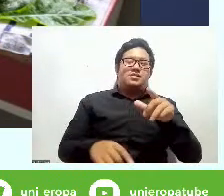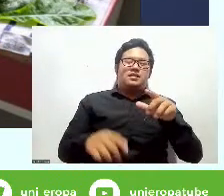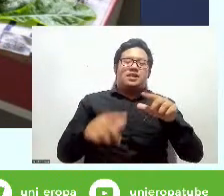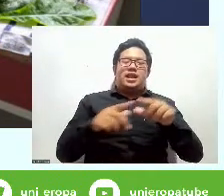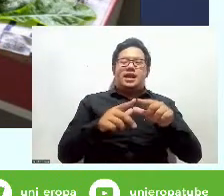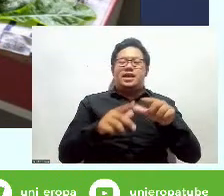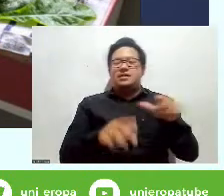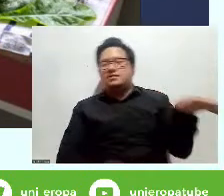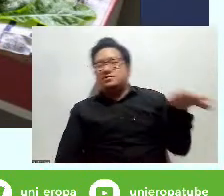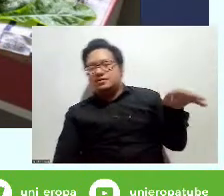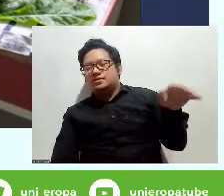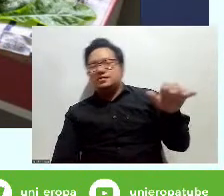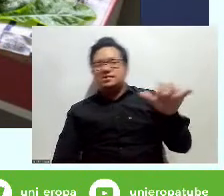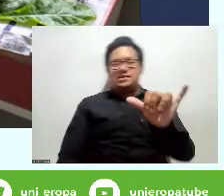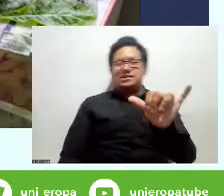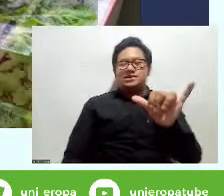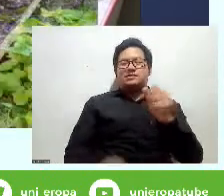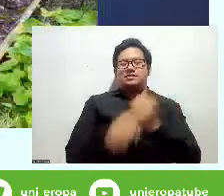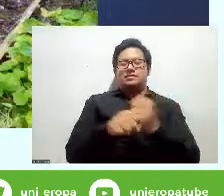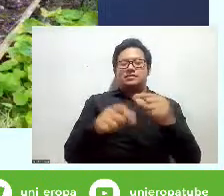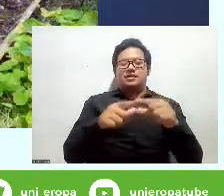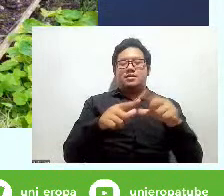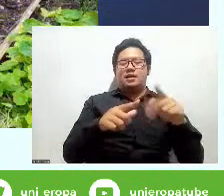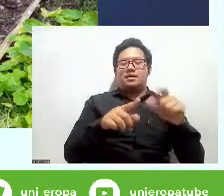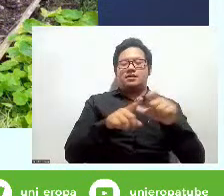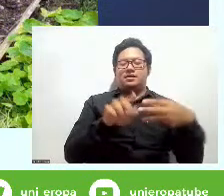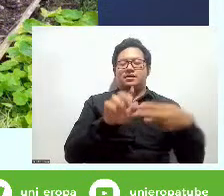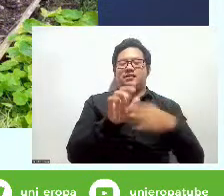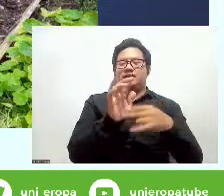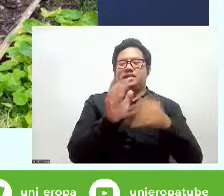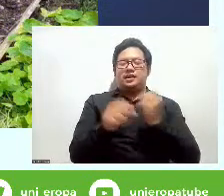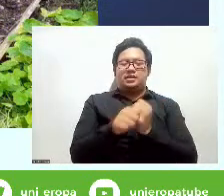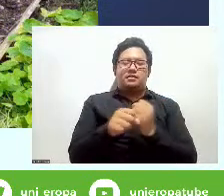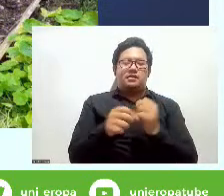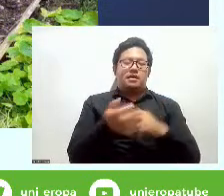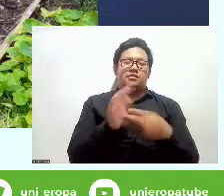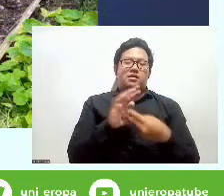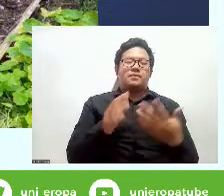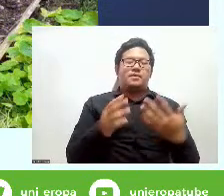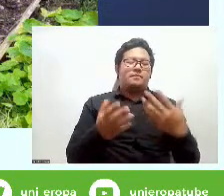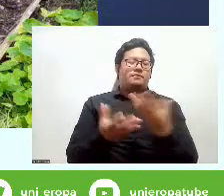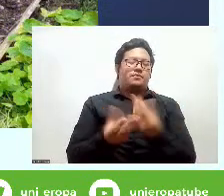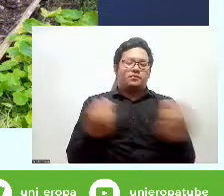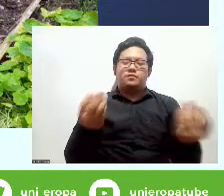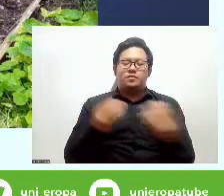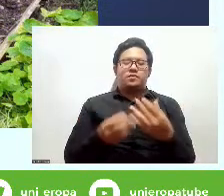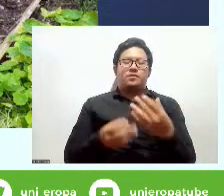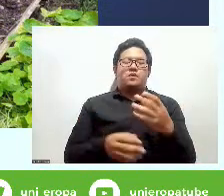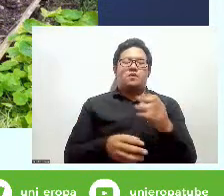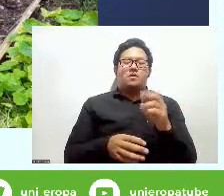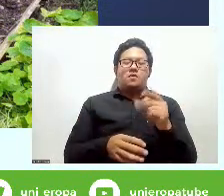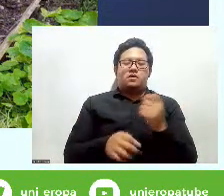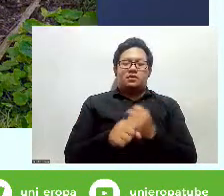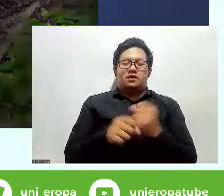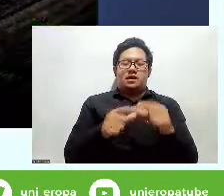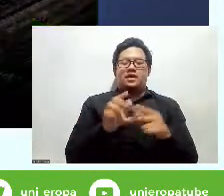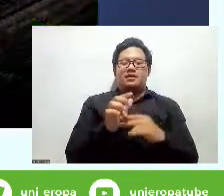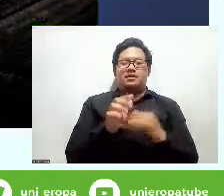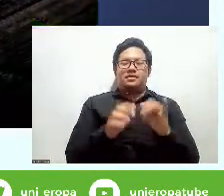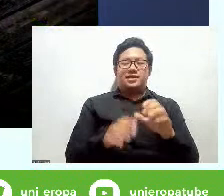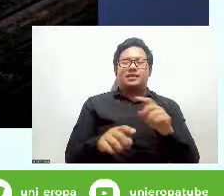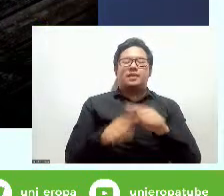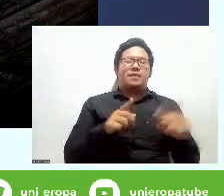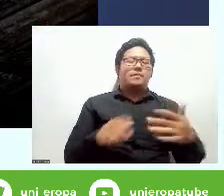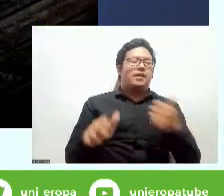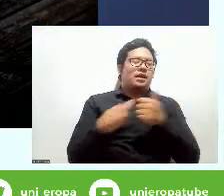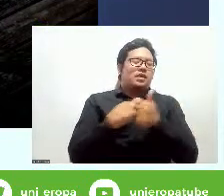itu berkebun organik yang tetep ngikutin cara alam bekerja khususnya kita